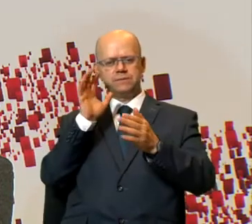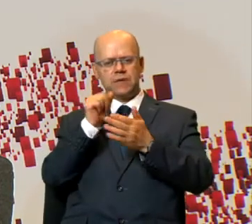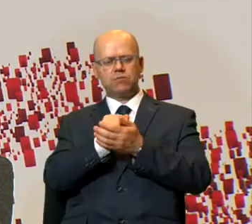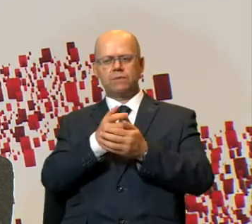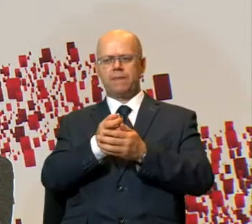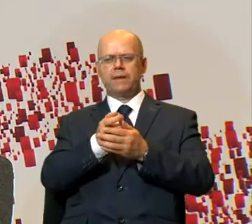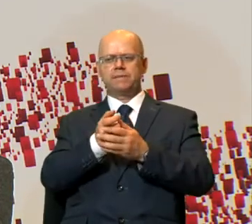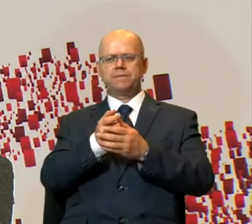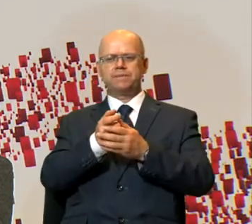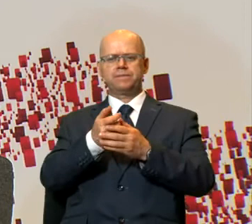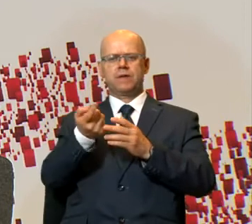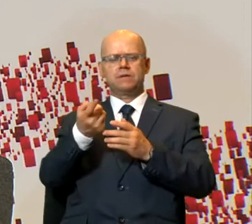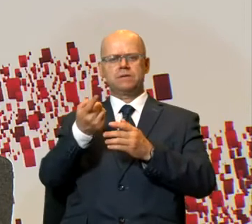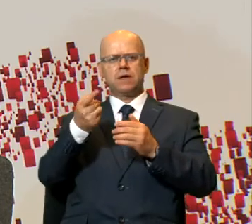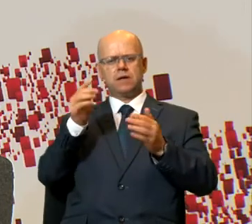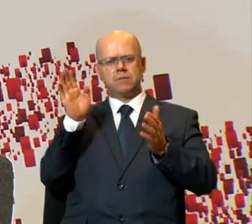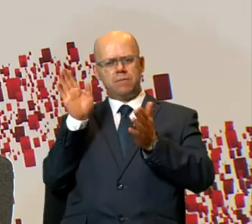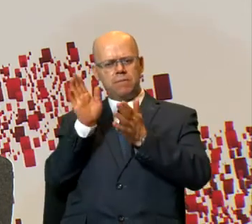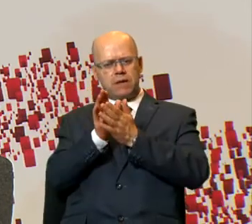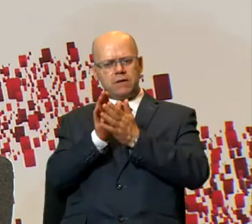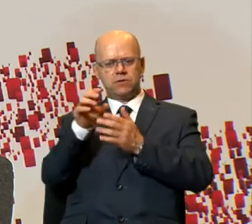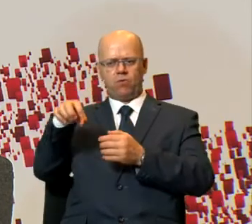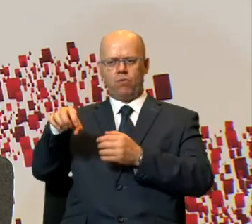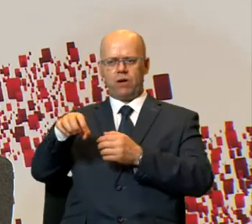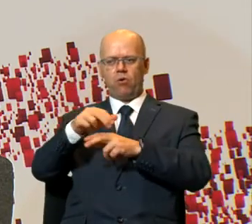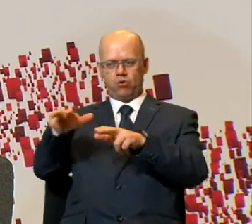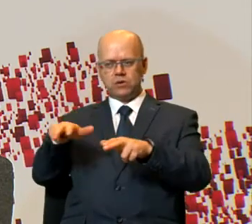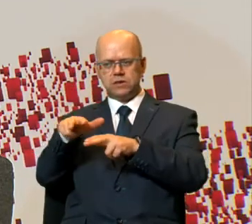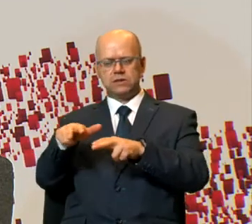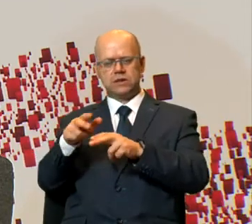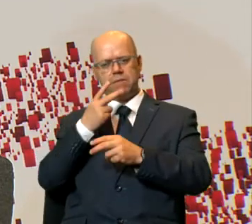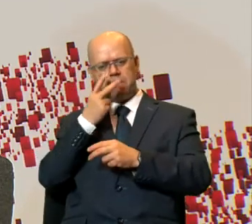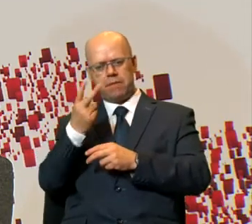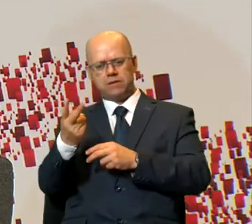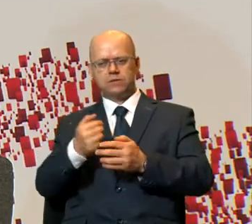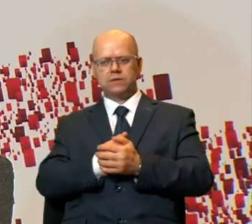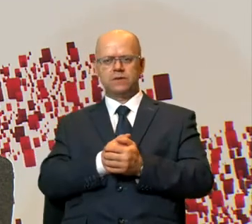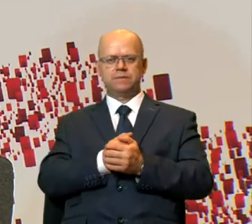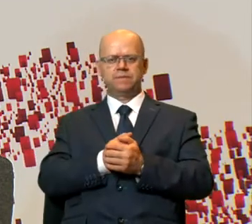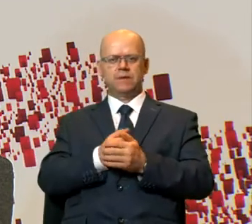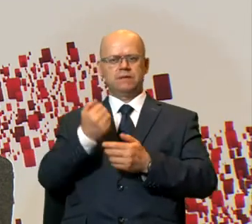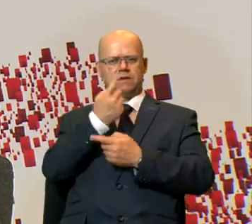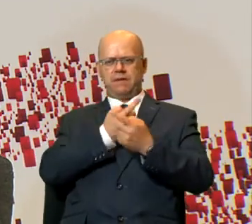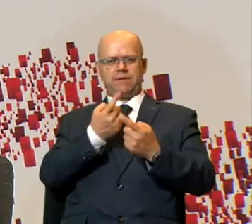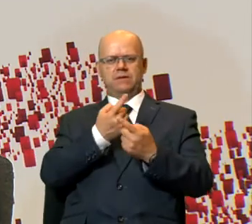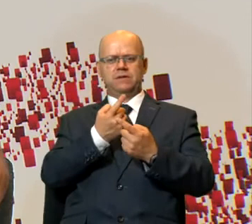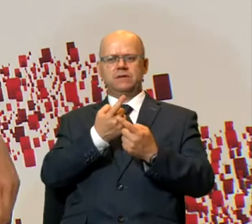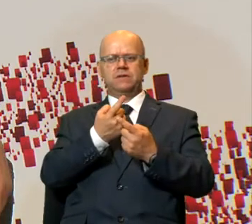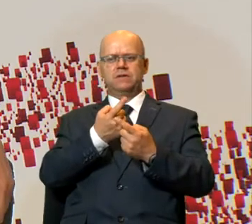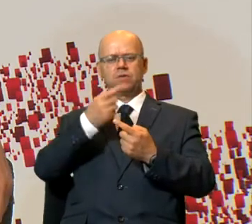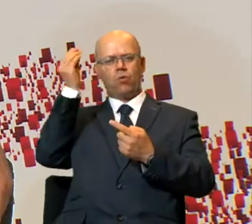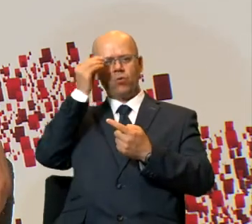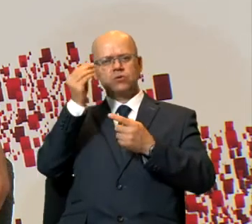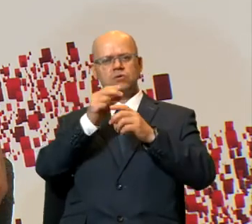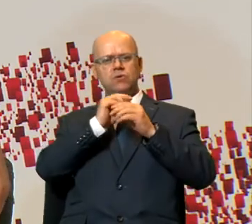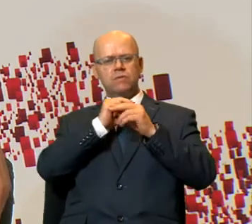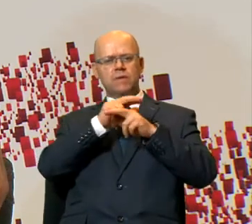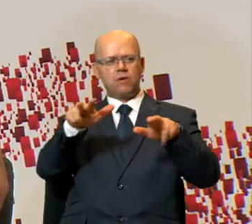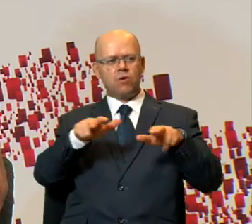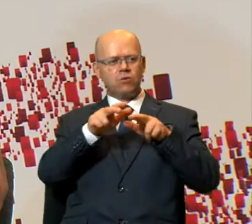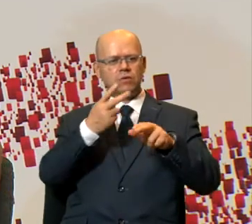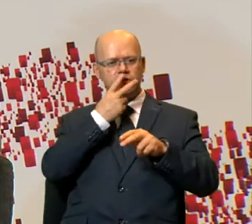przede wszystkim z takiej mikroperspektywy, chociaż oczywiście trudno nie myśleć, nie rozmawiać, nie uczyć o rodzinie, nie patrząc